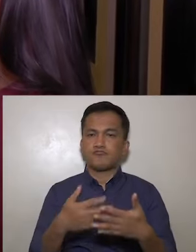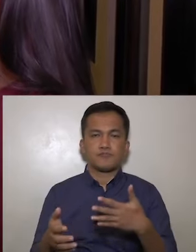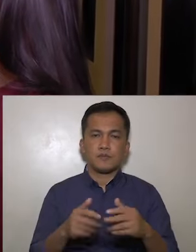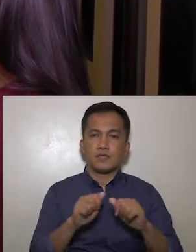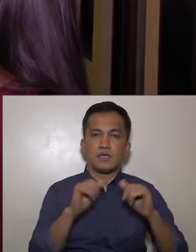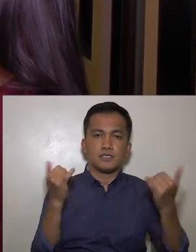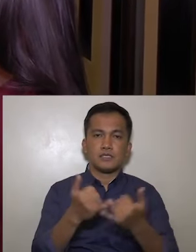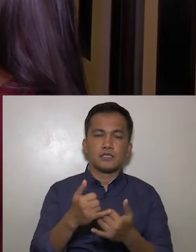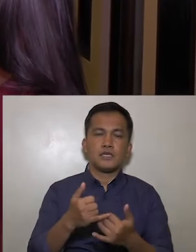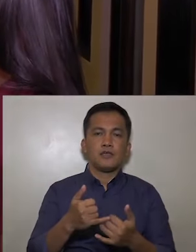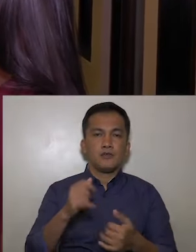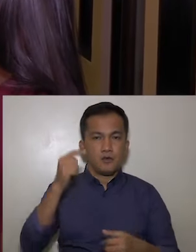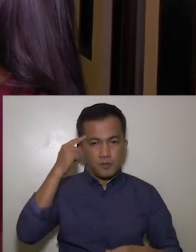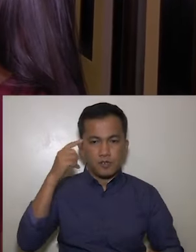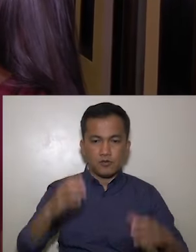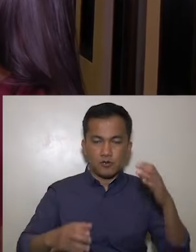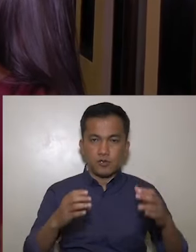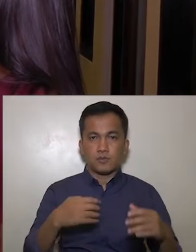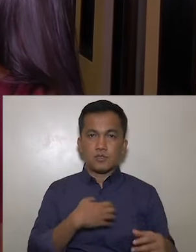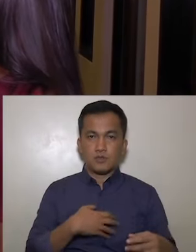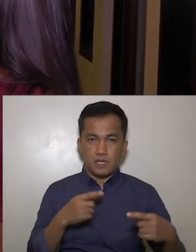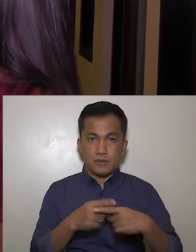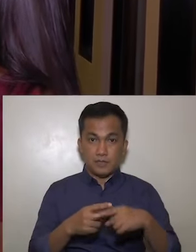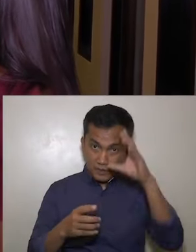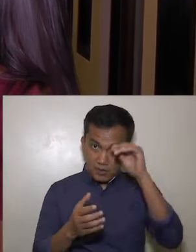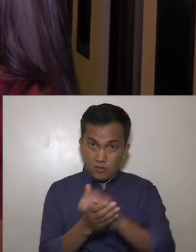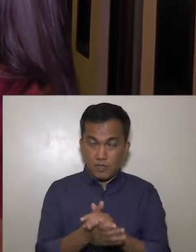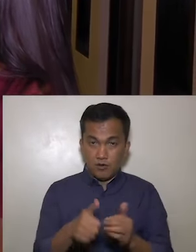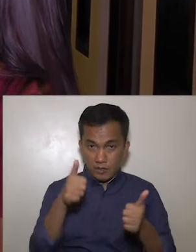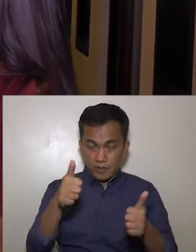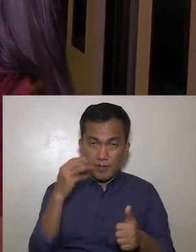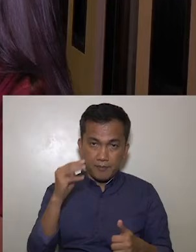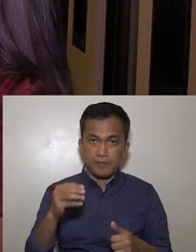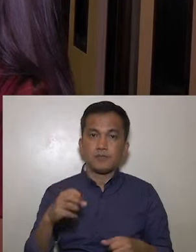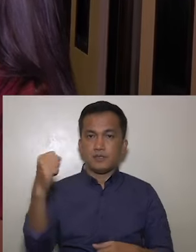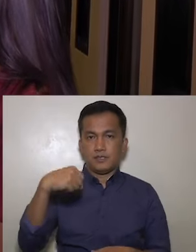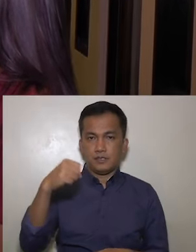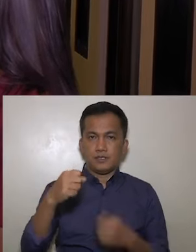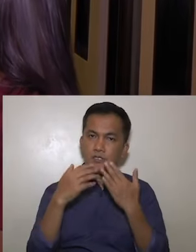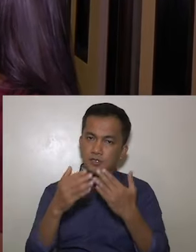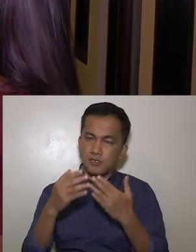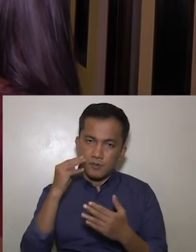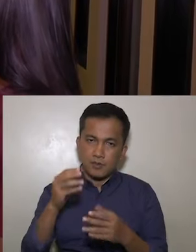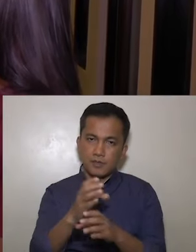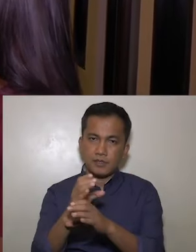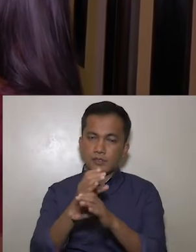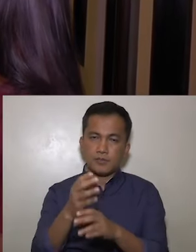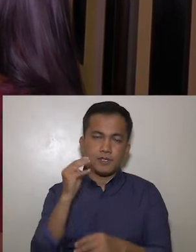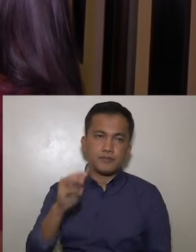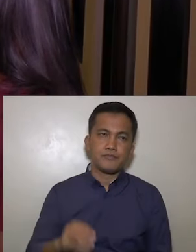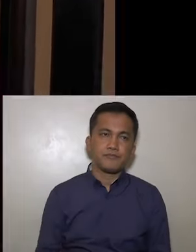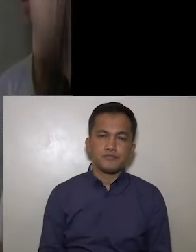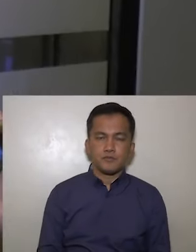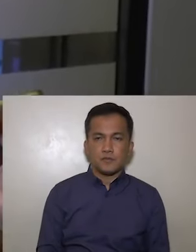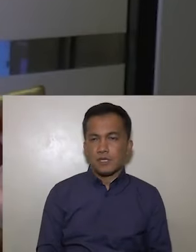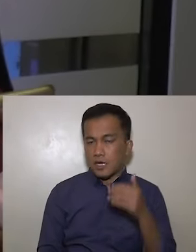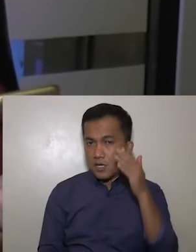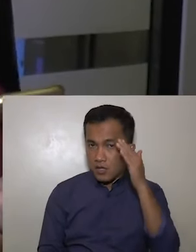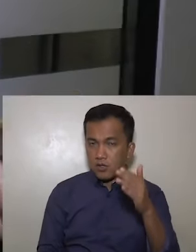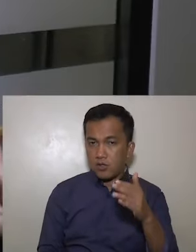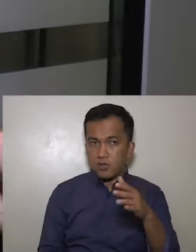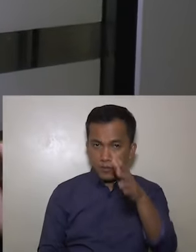kung samang ayon siya ng gobyerno, korte na magreklamo kayo laban kay Mister. Okay, ma'am? Opo. Sige, salamat po, ma'am, ha. Ingat po kayo dyan, madam. Hello